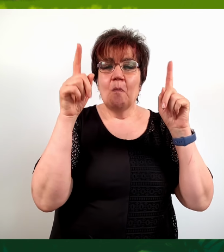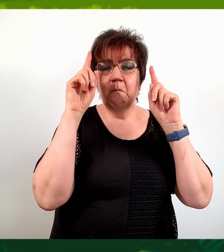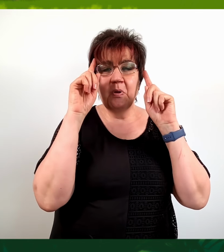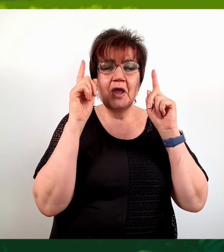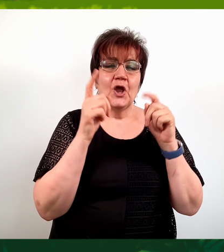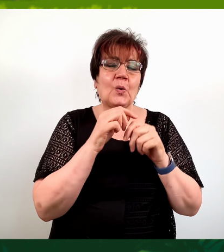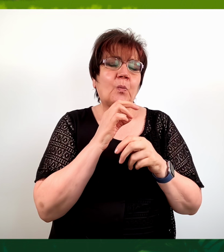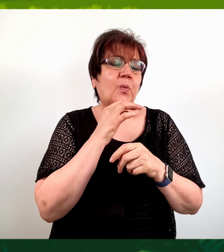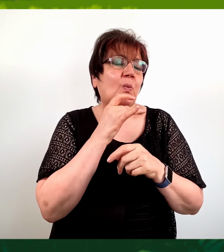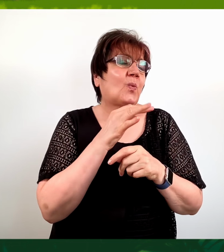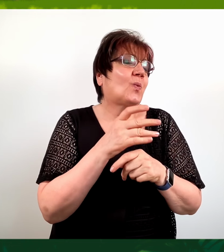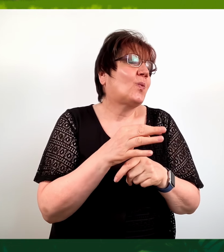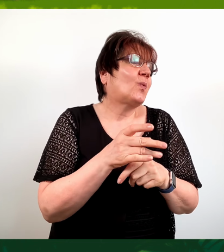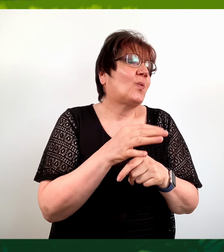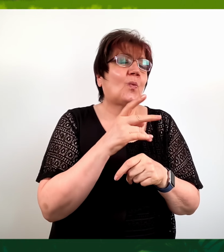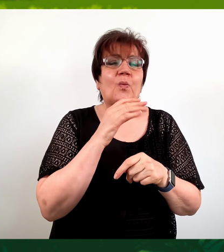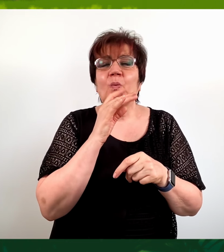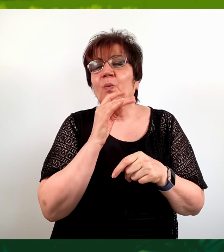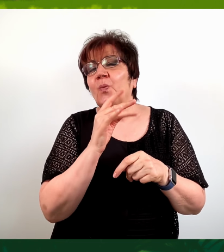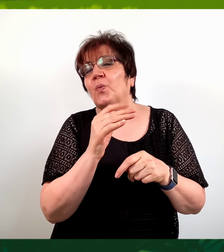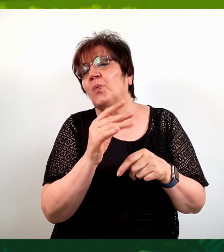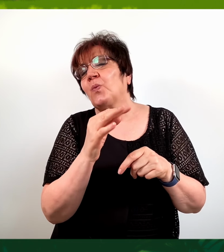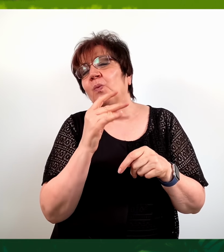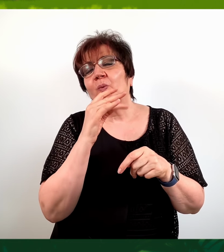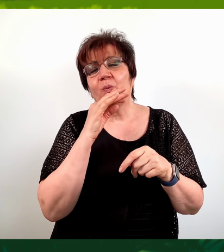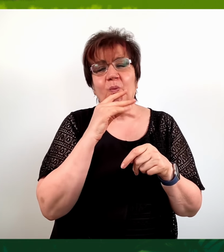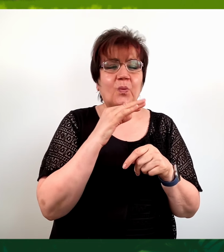brummte nur so vor sich hin.